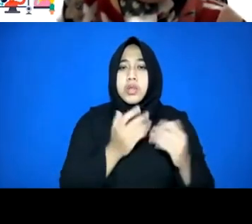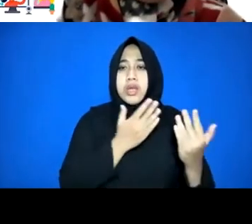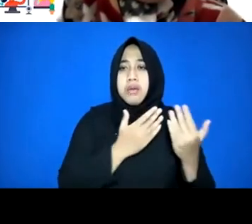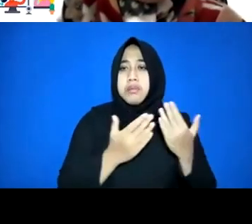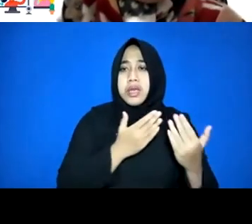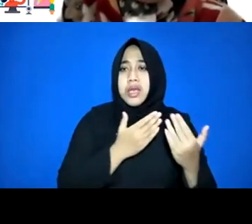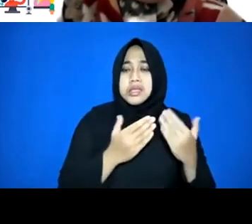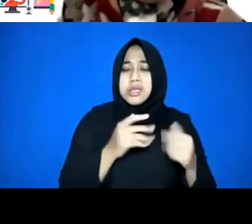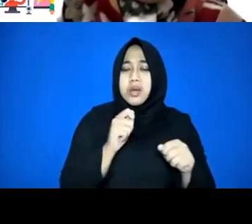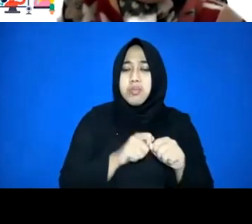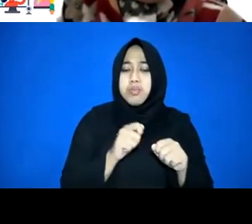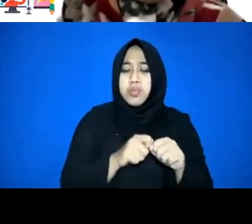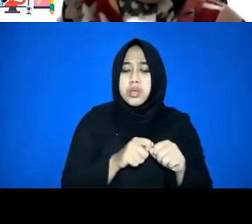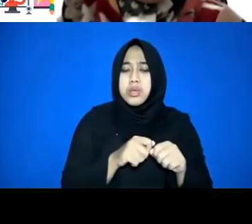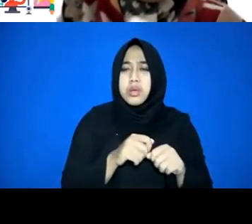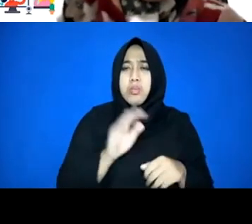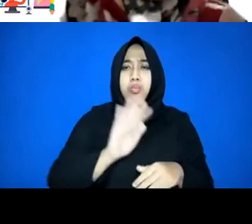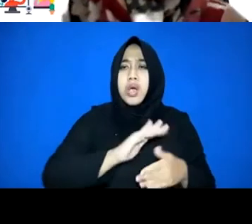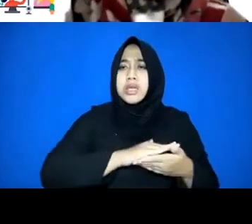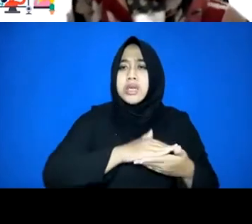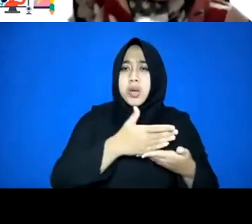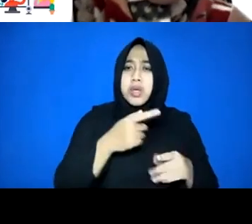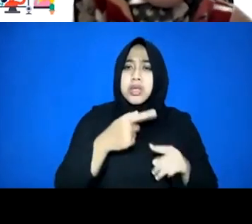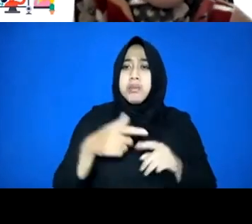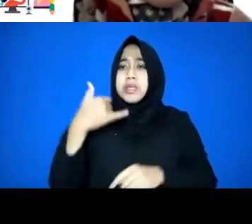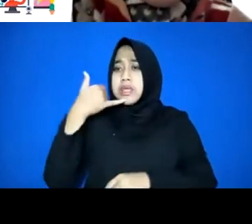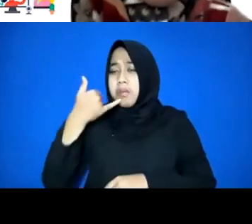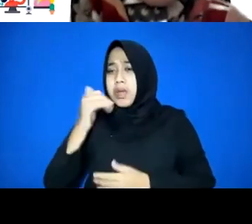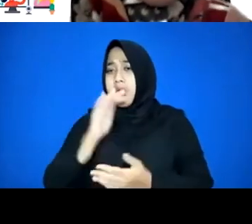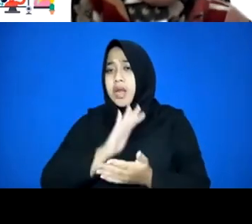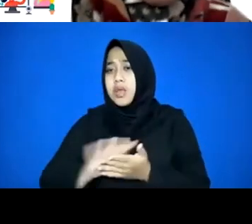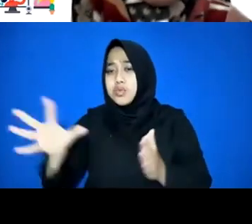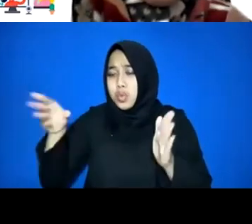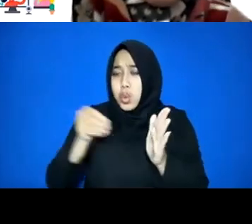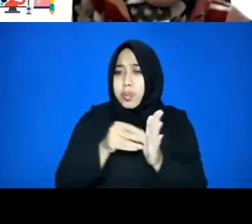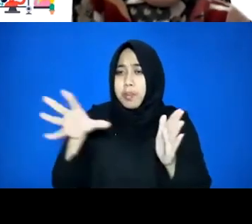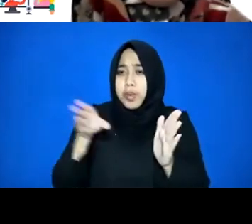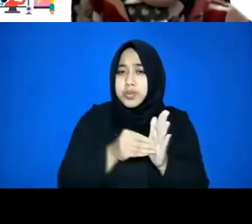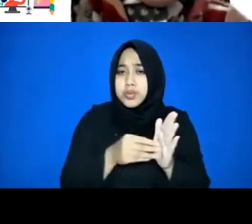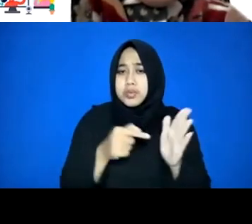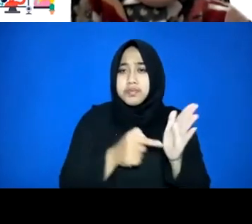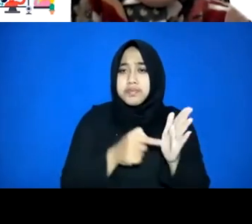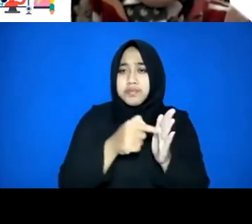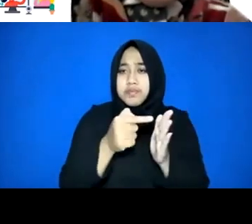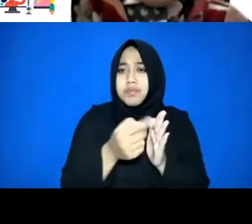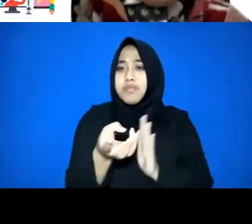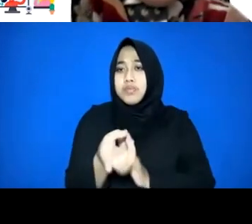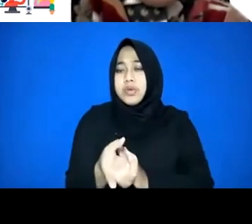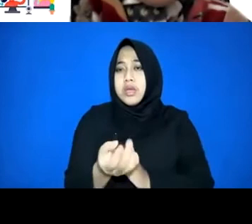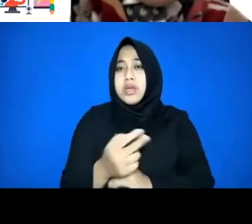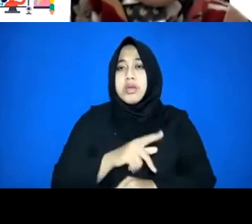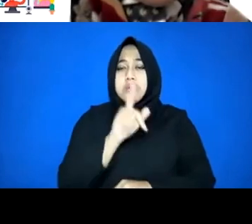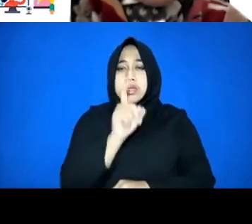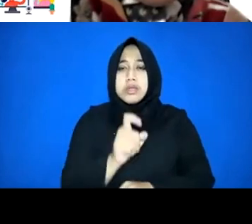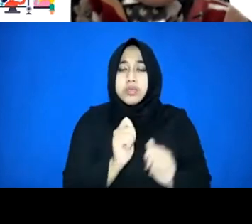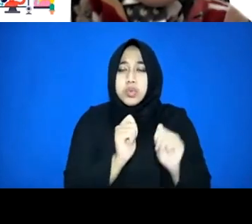itu bukan di laptop, tetapi di HP yang kita bisa langsung input day to day-nya. Dan kita siapkan kebutuhannya,